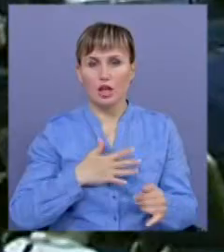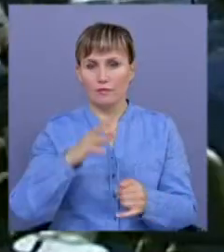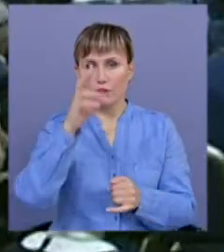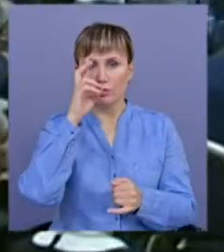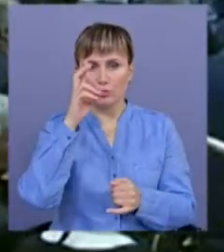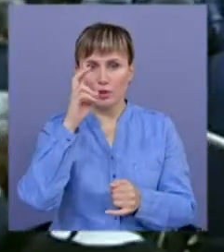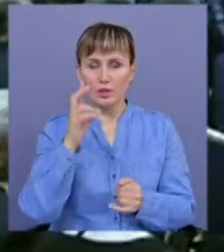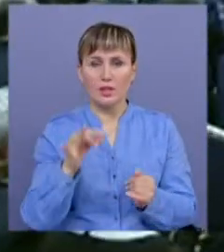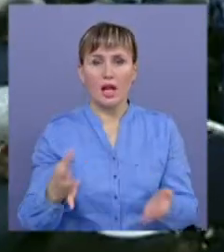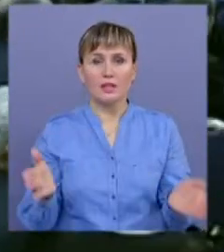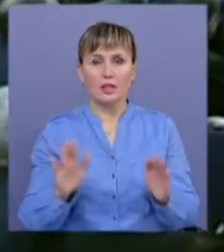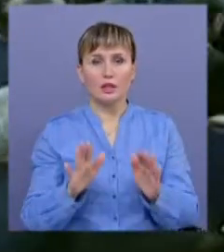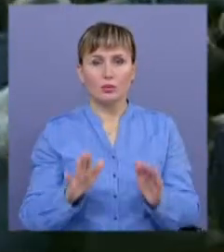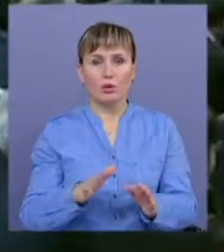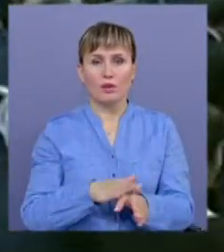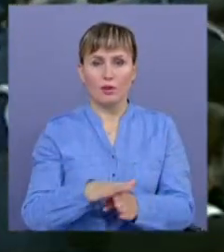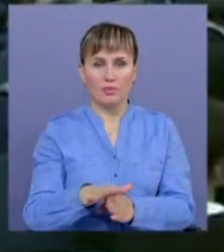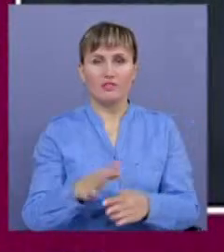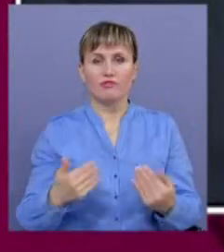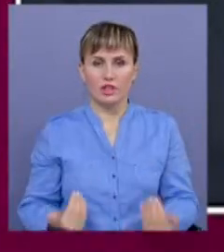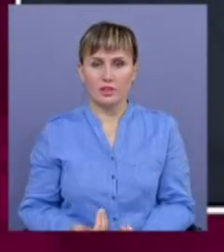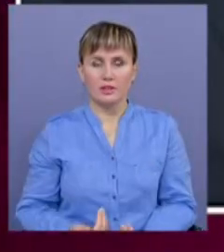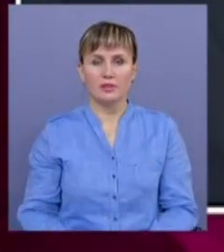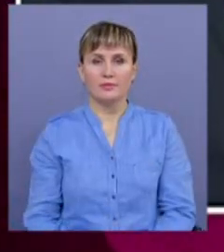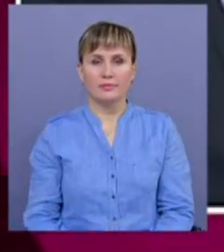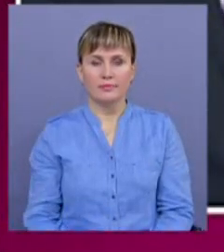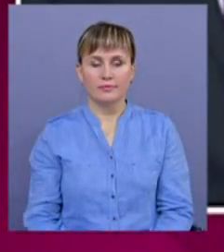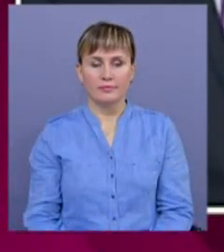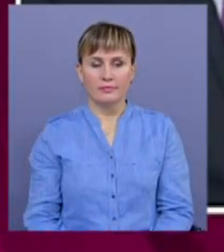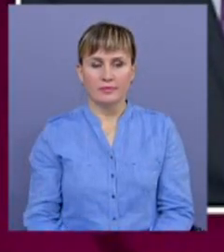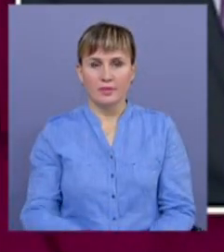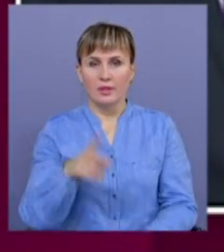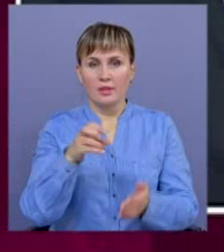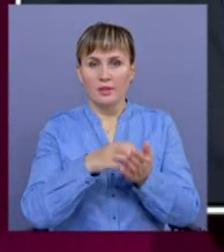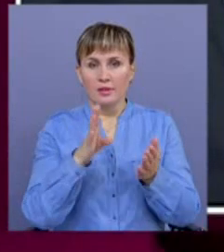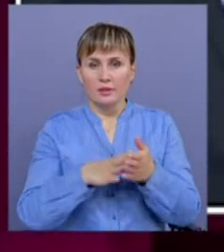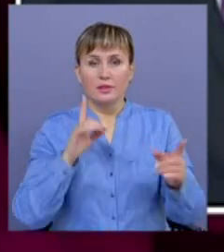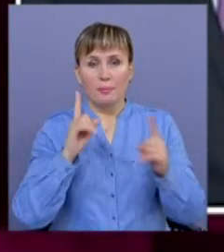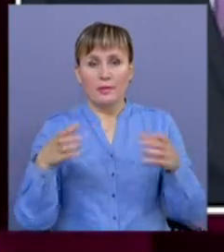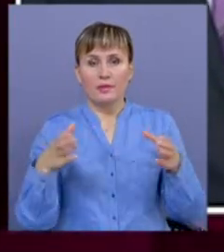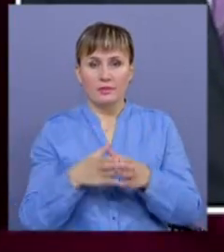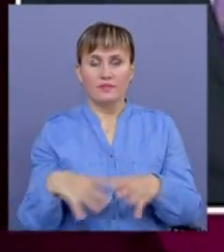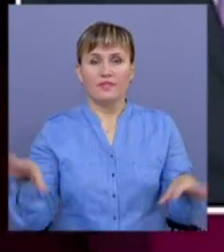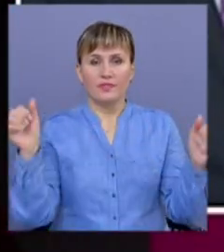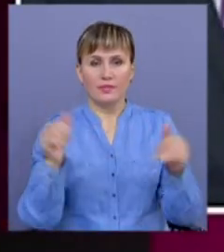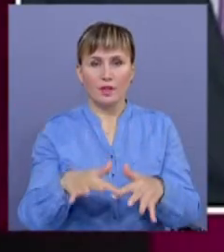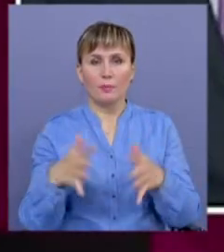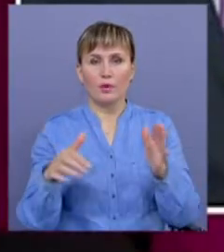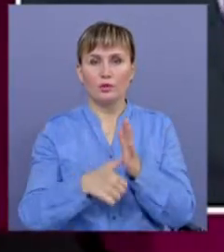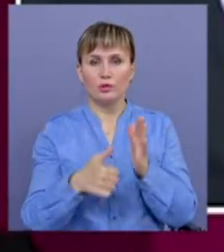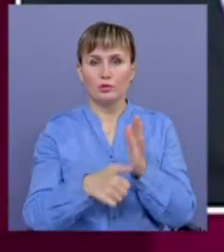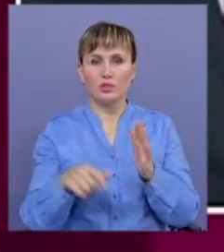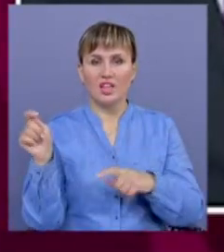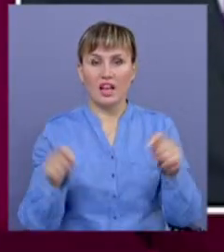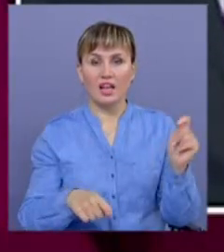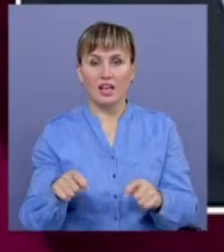государства. Осталось только воплотить ее в жизнь. На 19-е партийное собрание съехались более 600